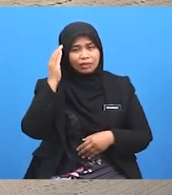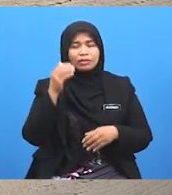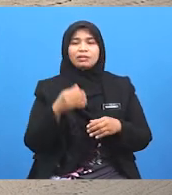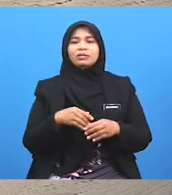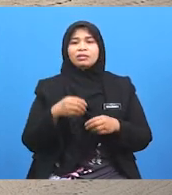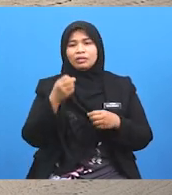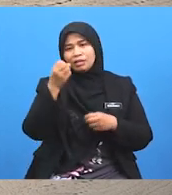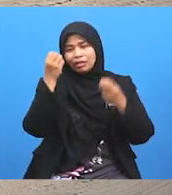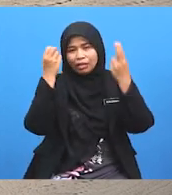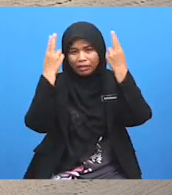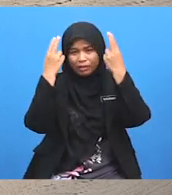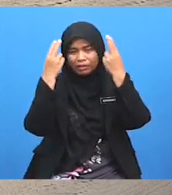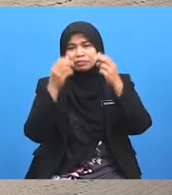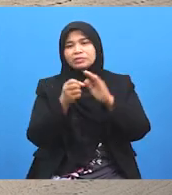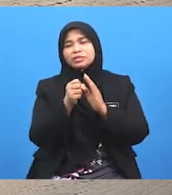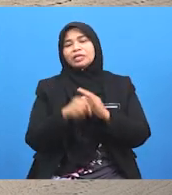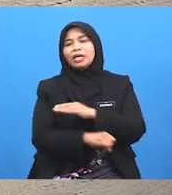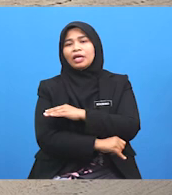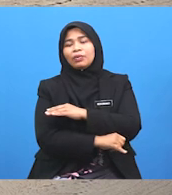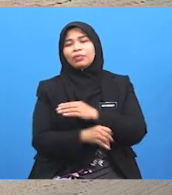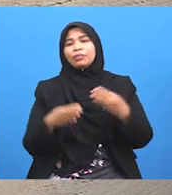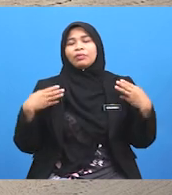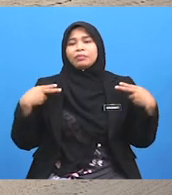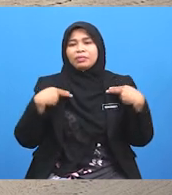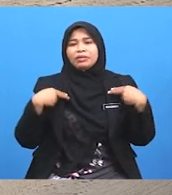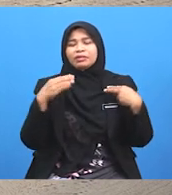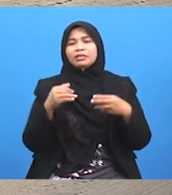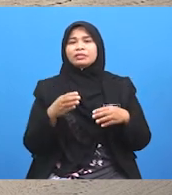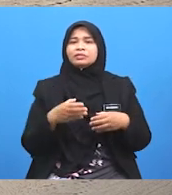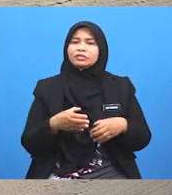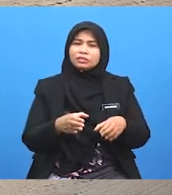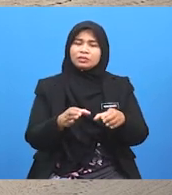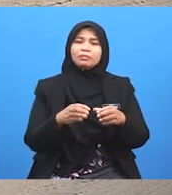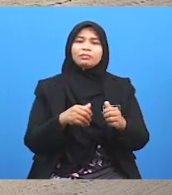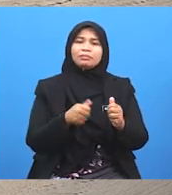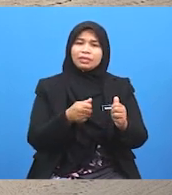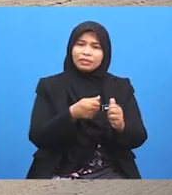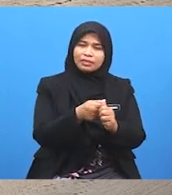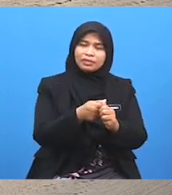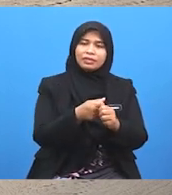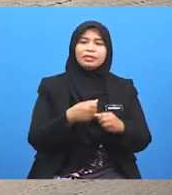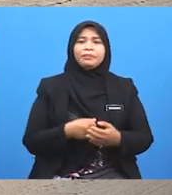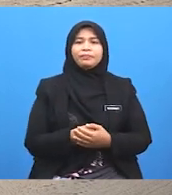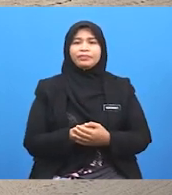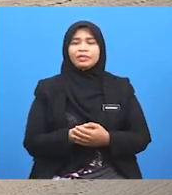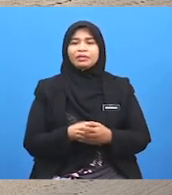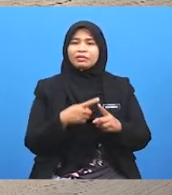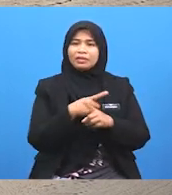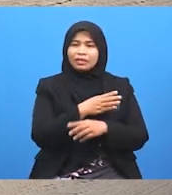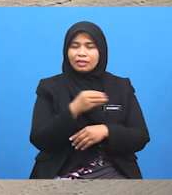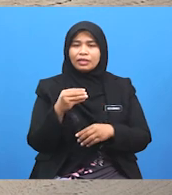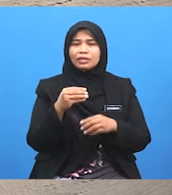Arnab merupakan seekor binatang yang bergerak pantas berlari. Manakala,